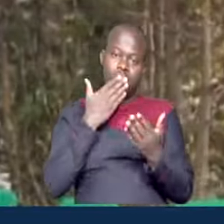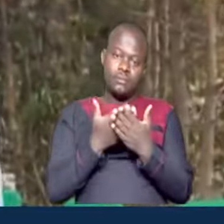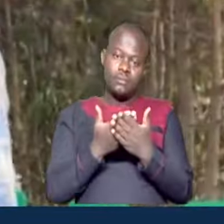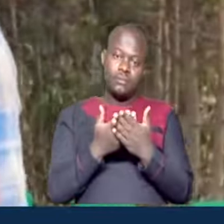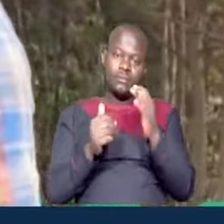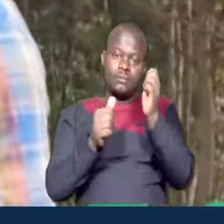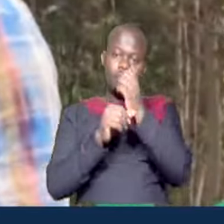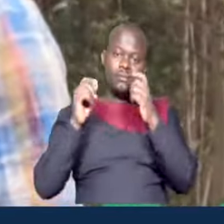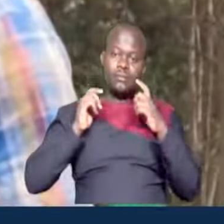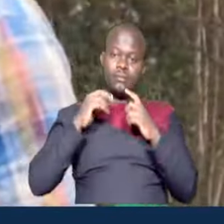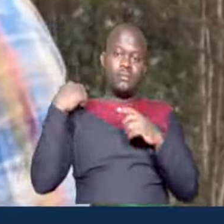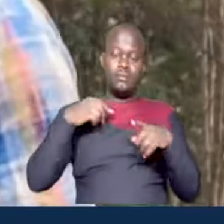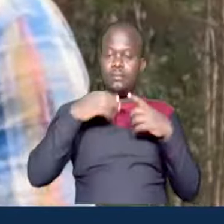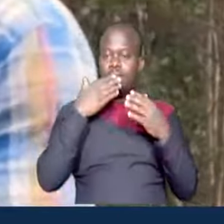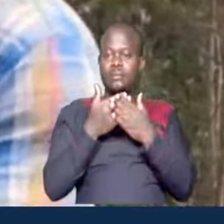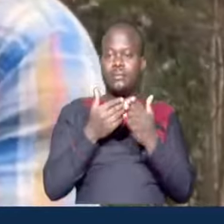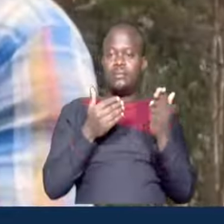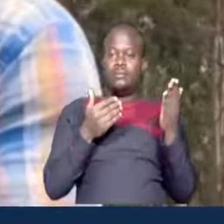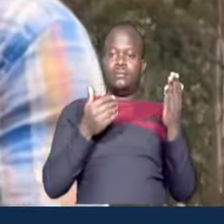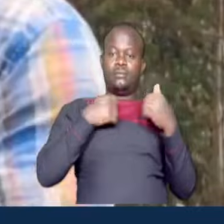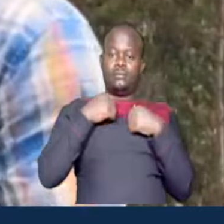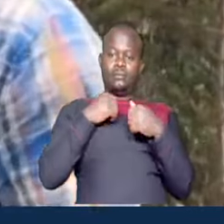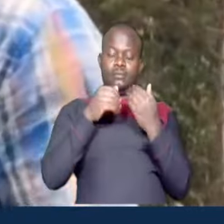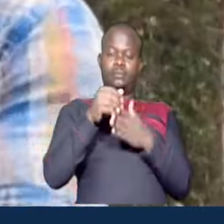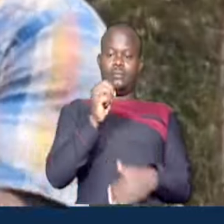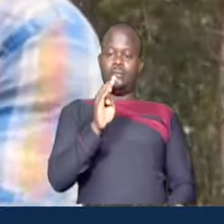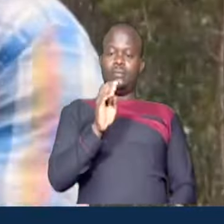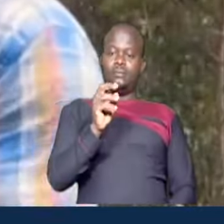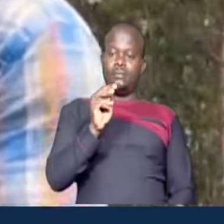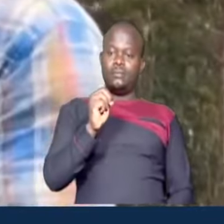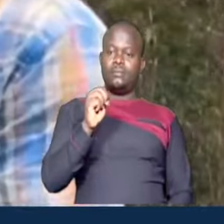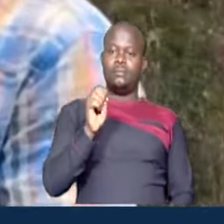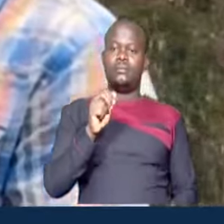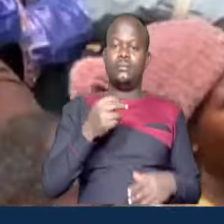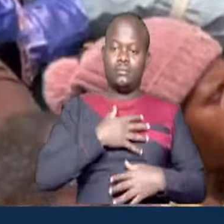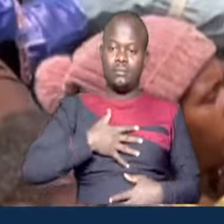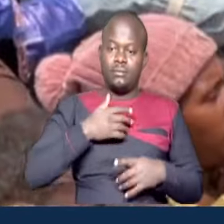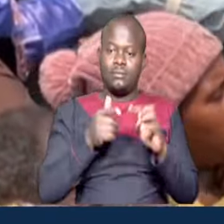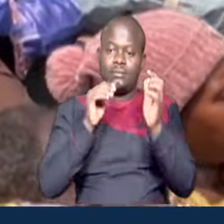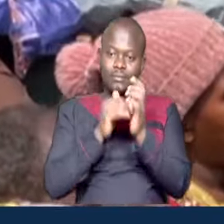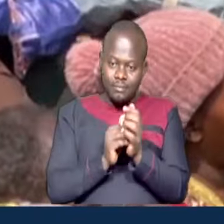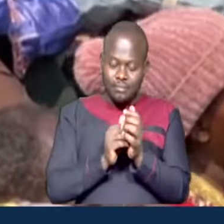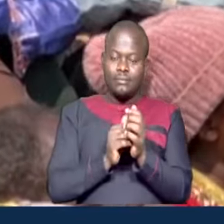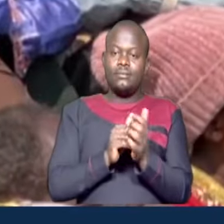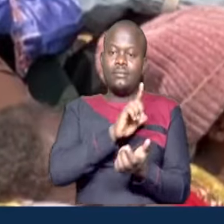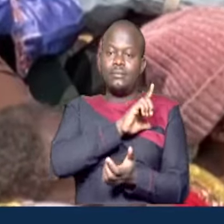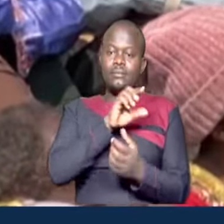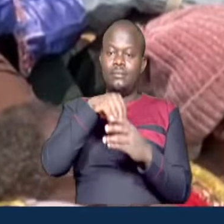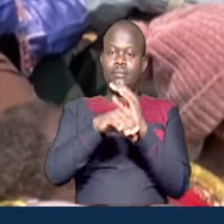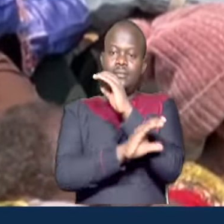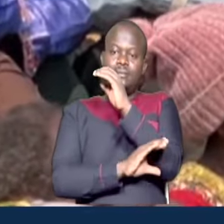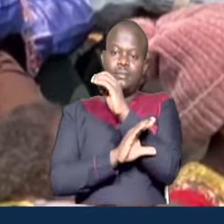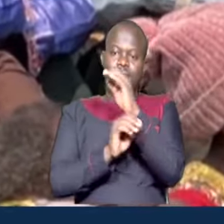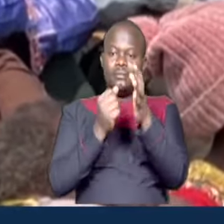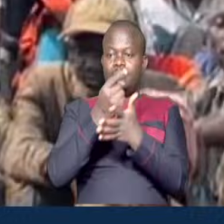meya ushinzwe imibereho myiza y'abaturage mbonye intwari Jean Marie Vianney ati mwidagadure ariko munabihuza n'amahirwe ari mu gihugu